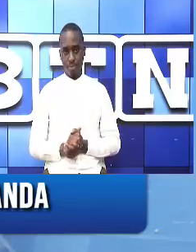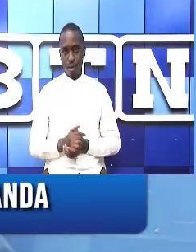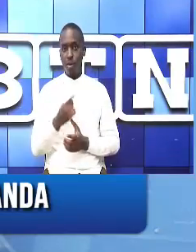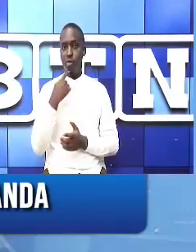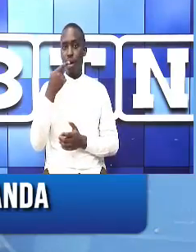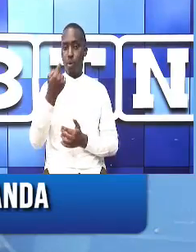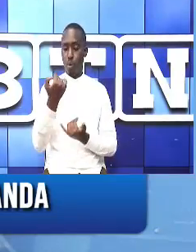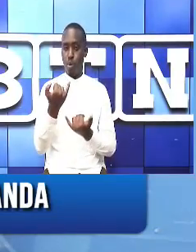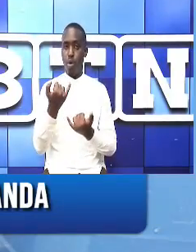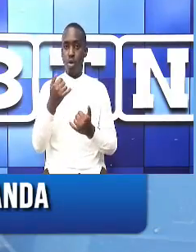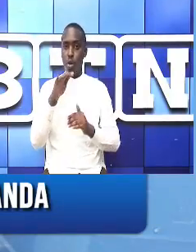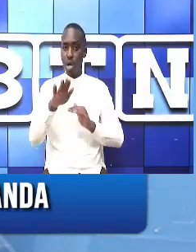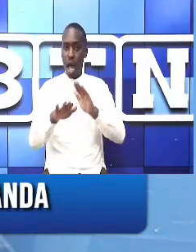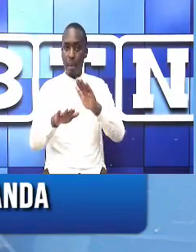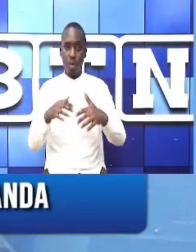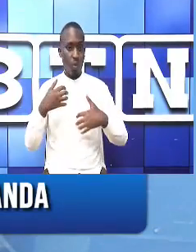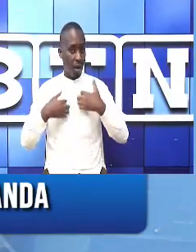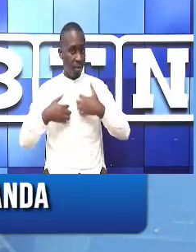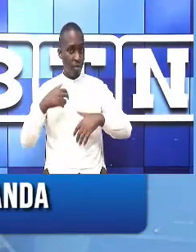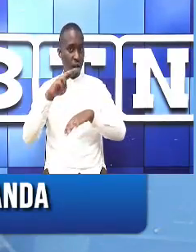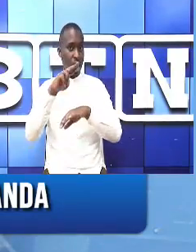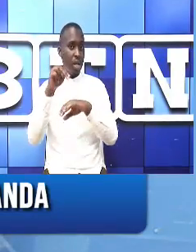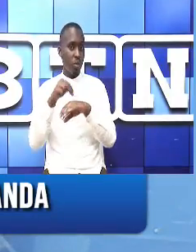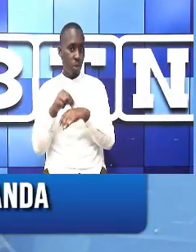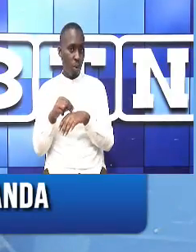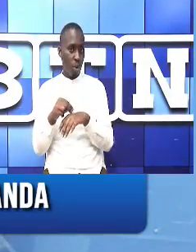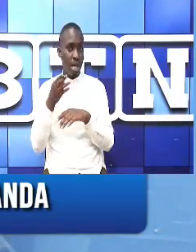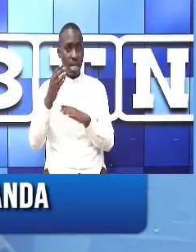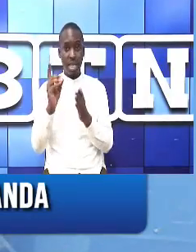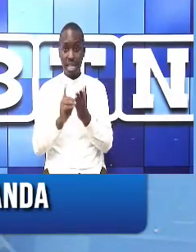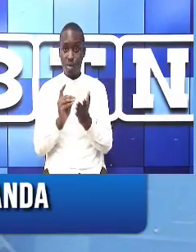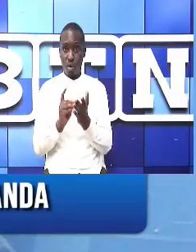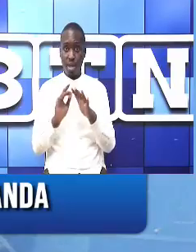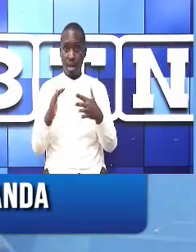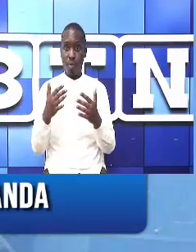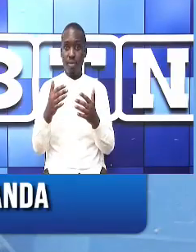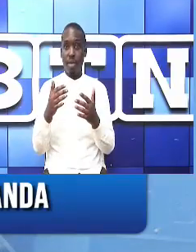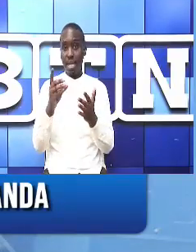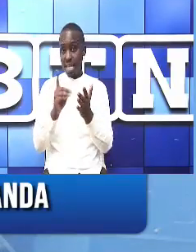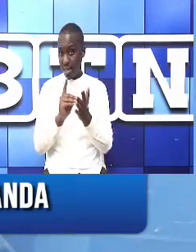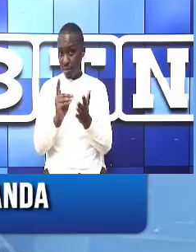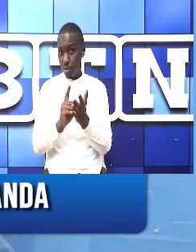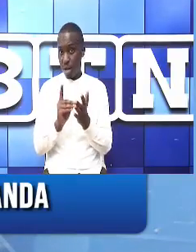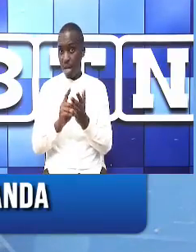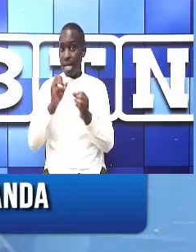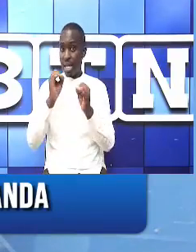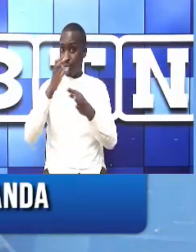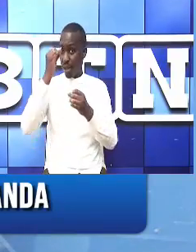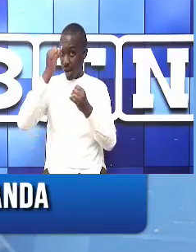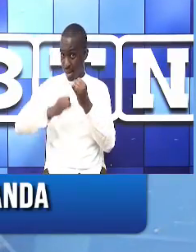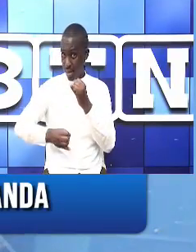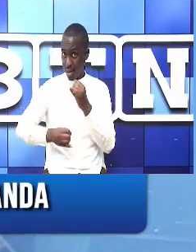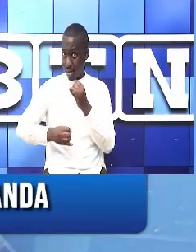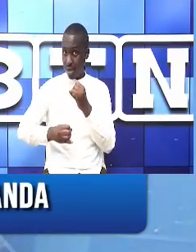niyo ntambwe twakwifuza nka Nidoro yuko iyi dictionnaire cyangwa iyi nkoranyamagambo nirangira ubwo izaba